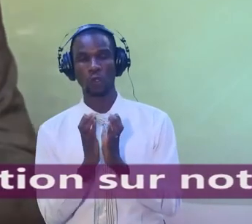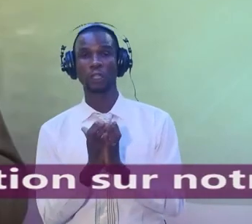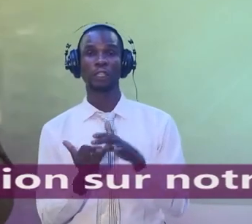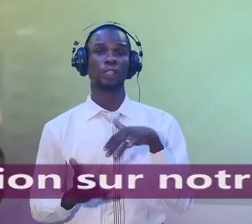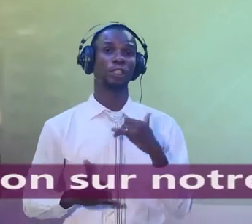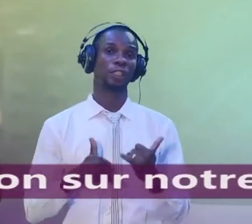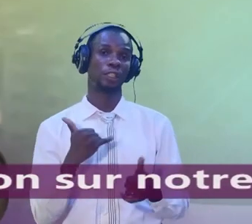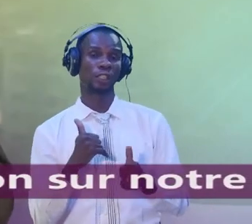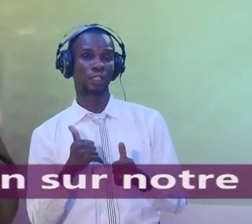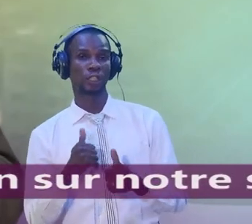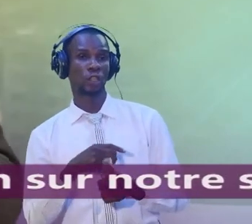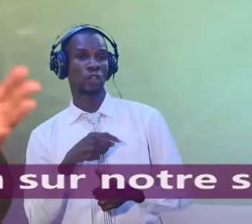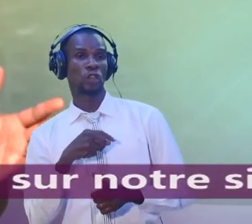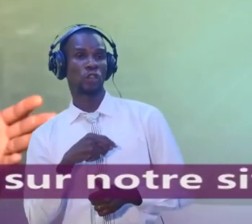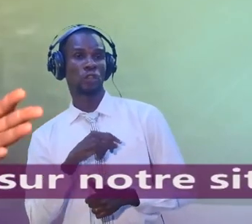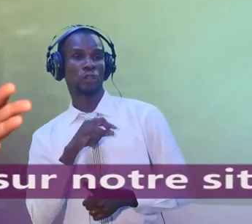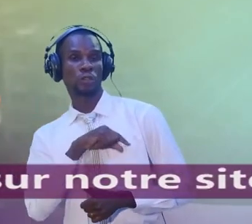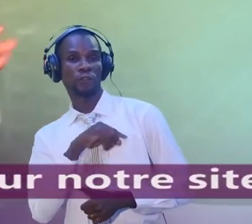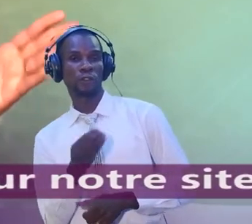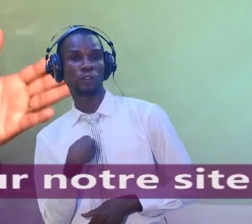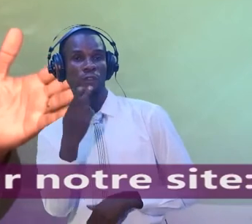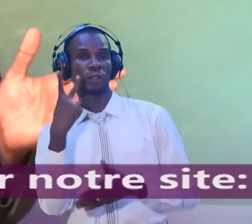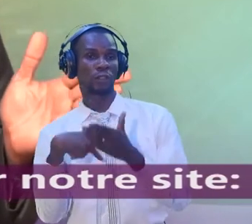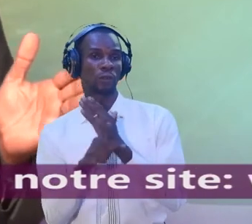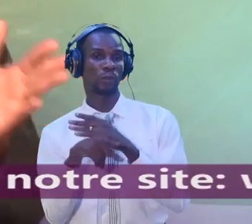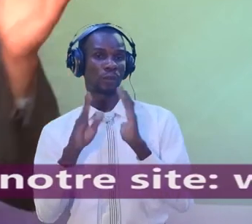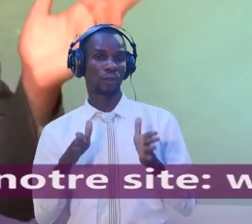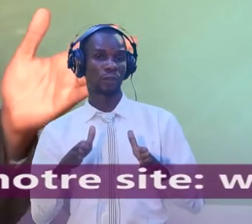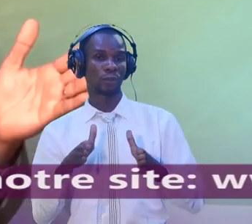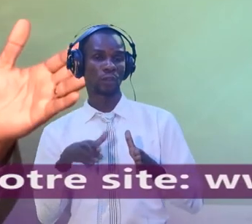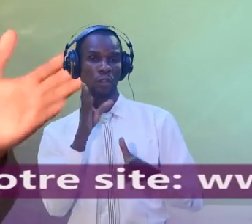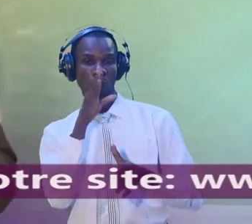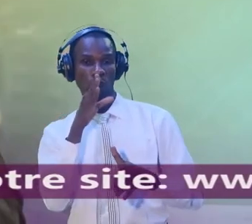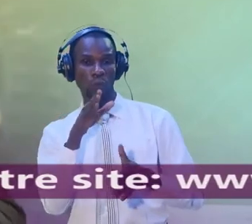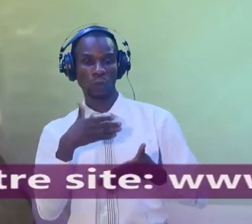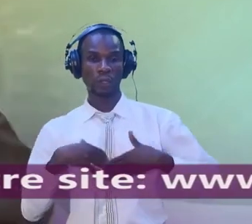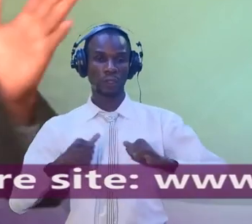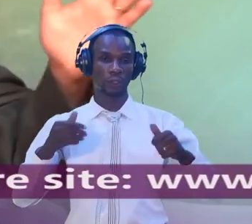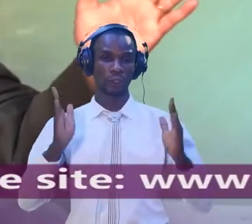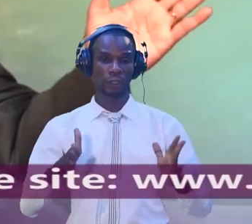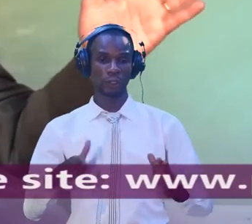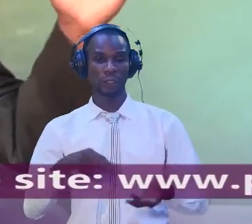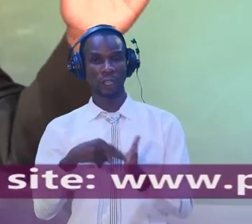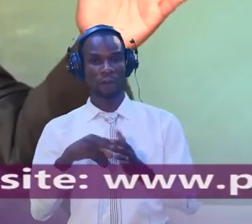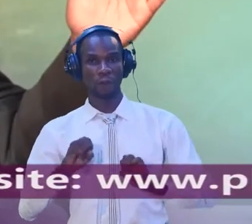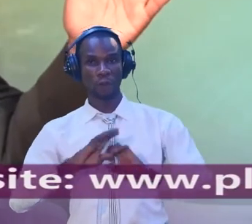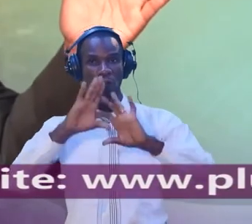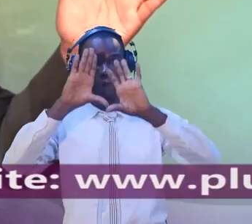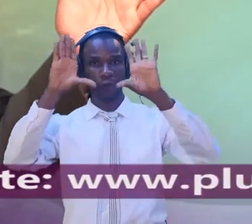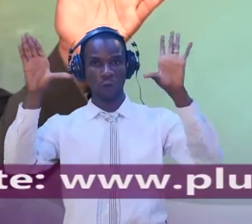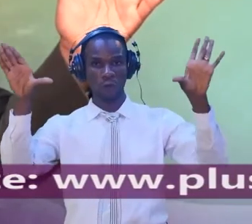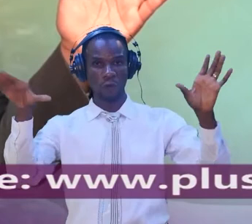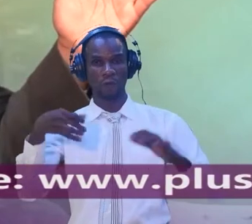sana. Kila mara unapotegemea wale wachawi, wale